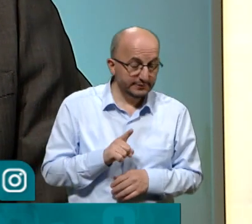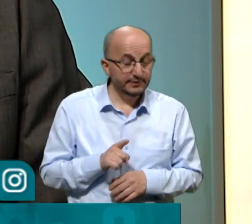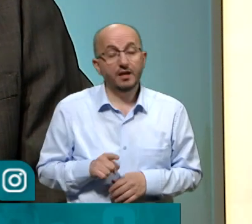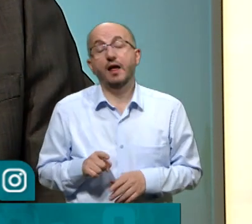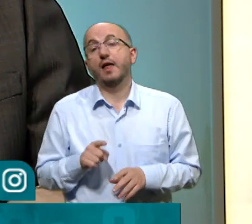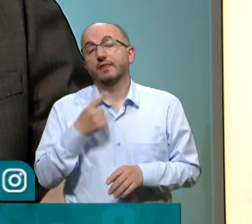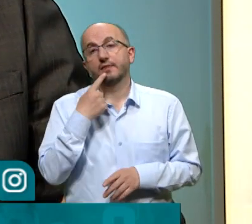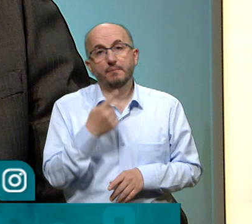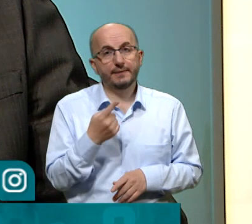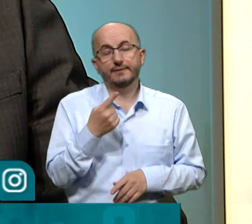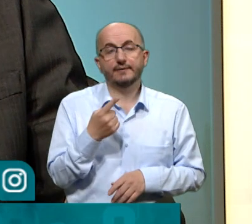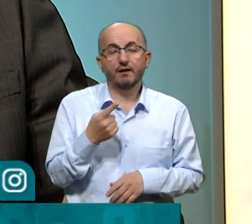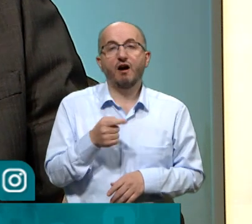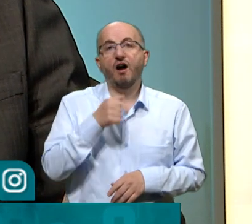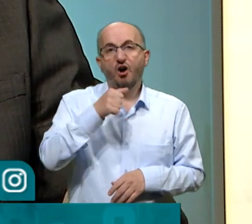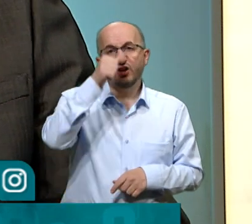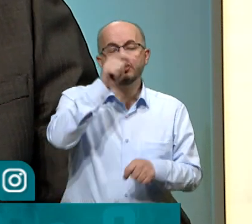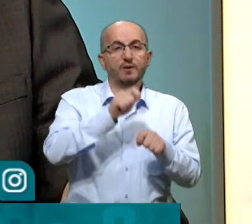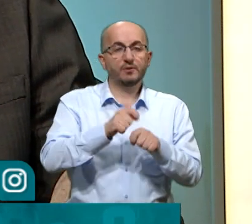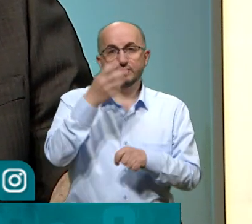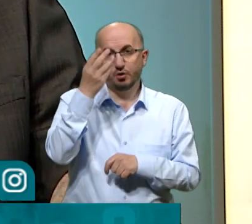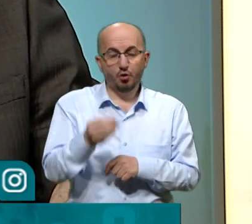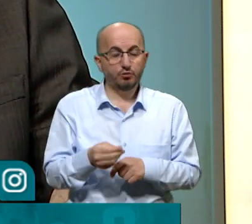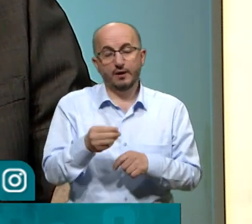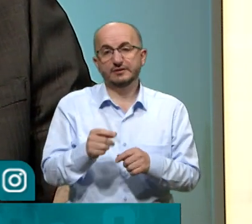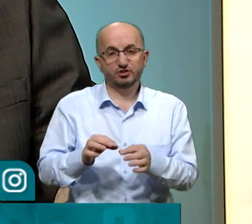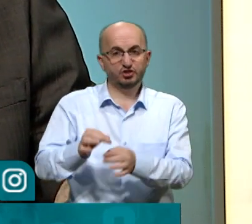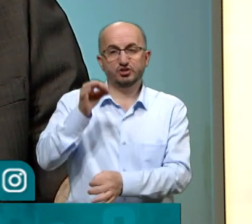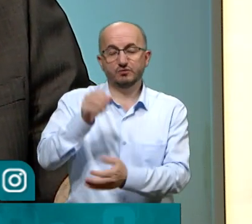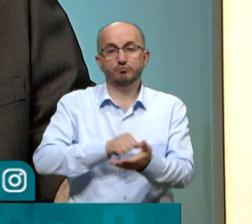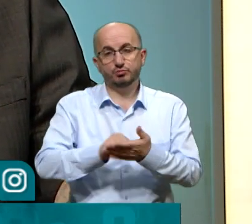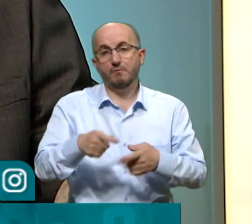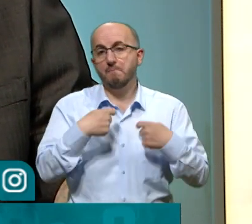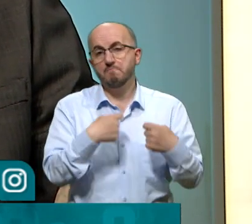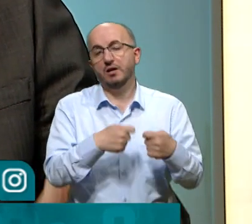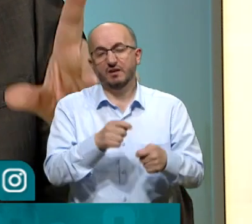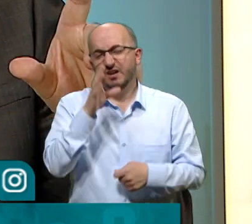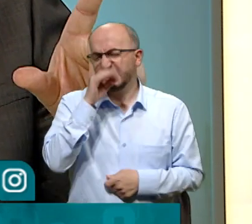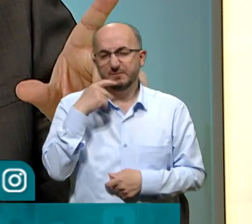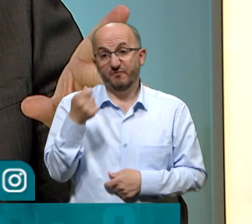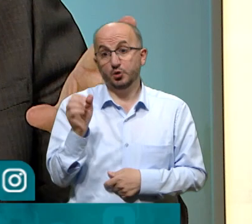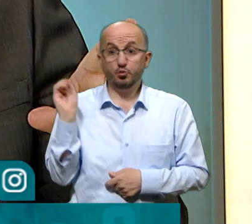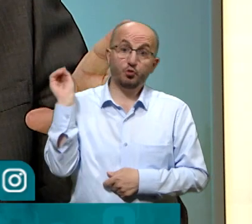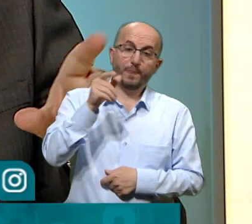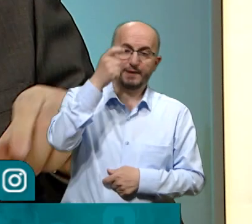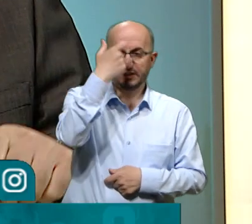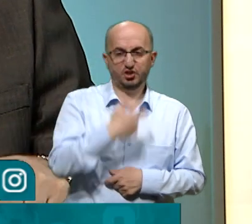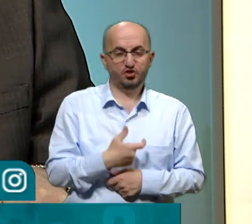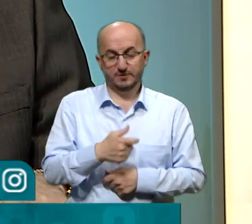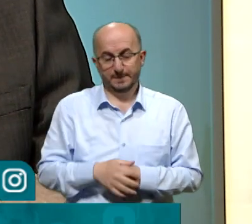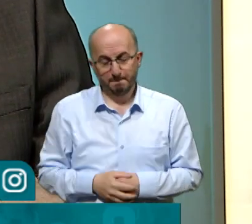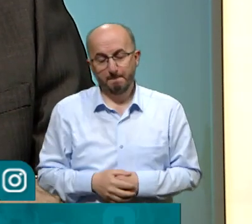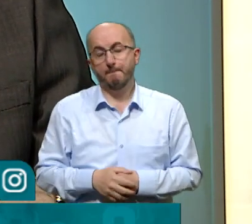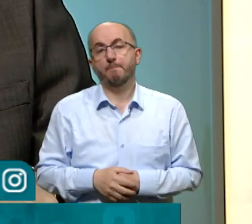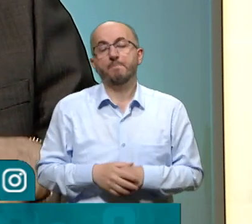Demek ki Hadi yapacak olan Bedel Kişinin bütün masraflarını kim karşılayacak gönderen kişi karşılayacak